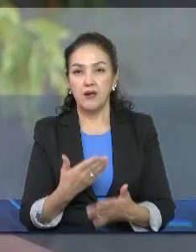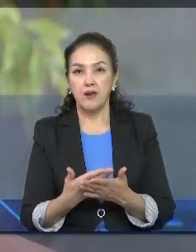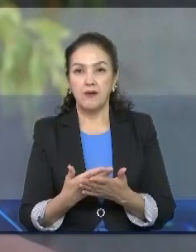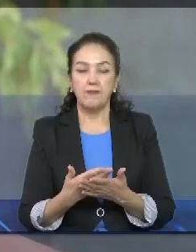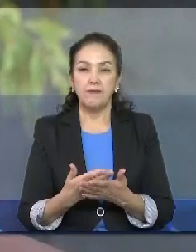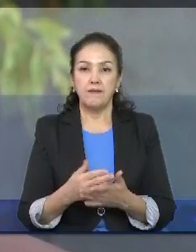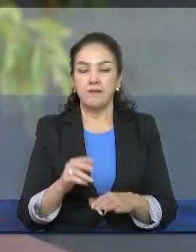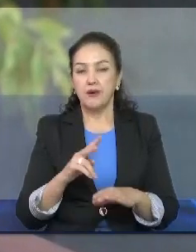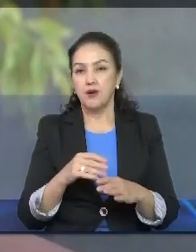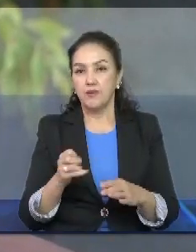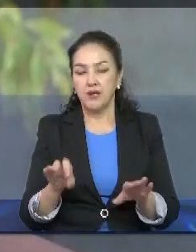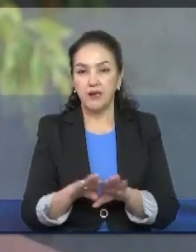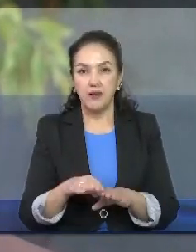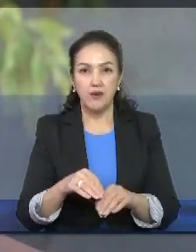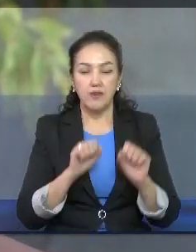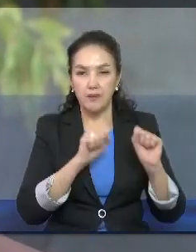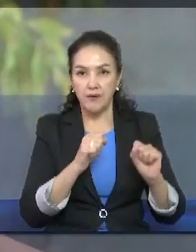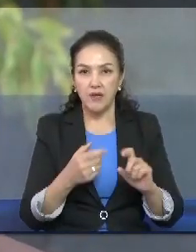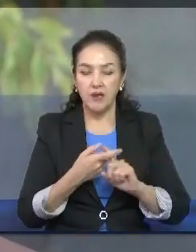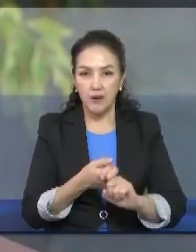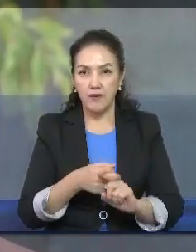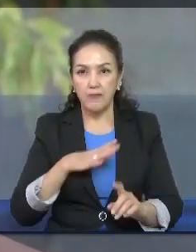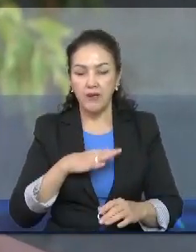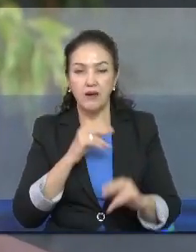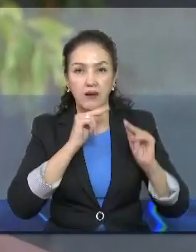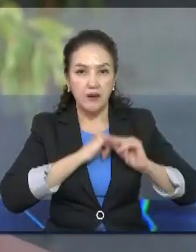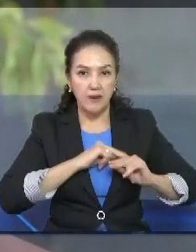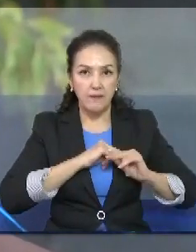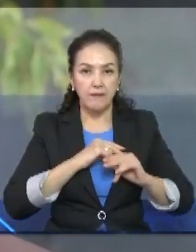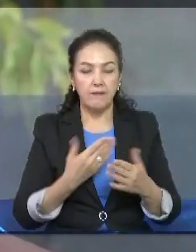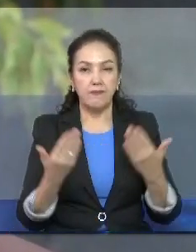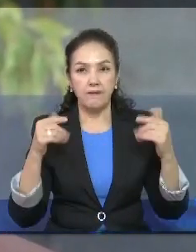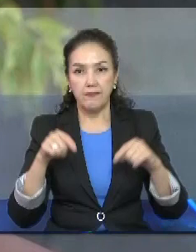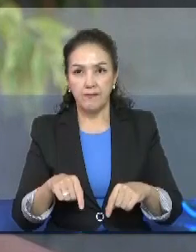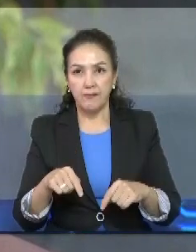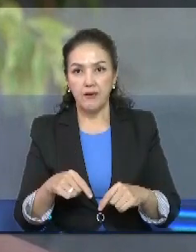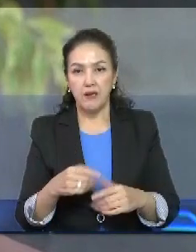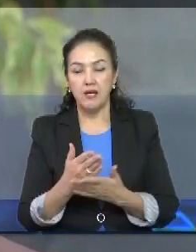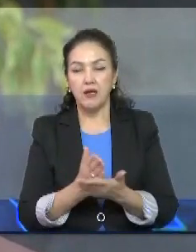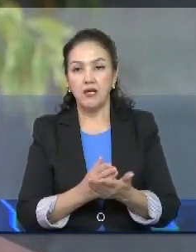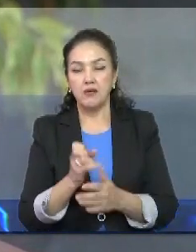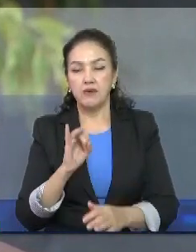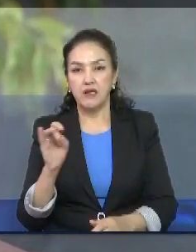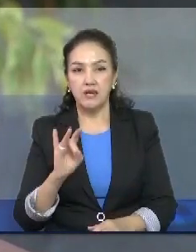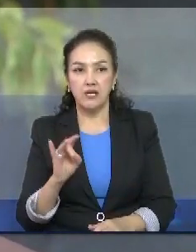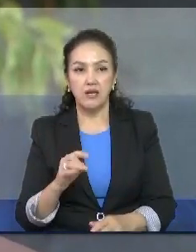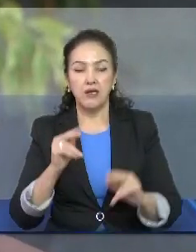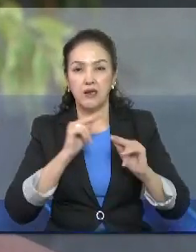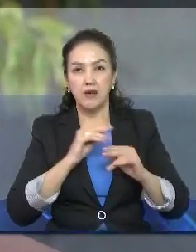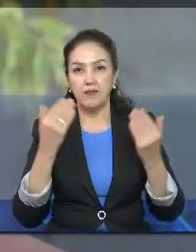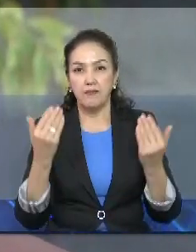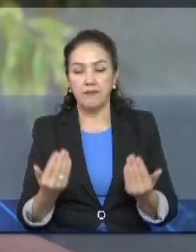аудандық аумақтық инспекциясында өсімдіктерді қорғау және карантин маманы болып бойынша қызмет етемін. Осы жерде мемлекеттік инспектор